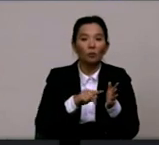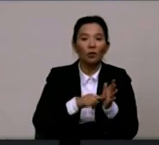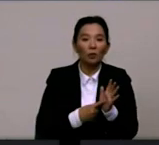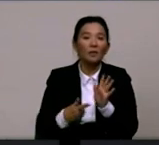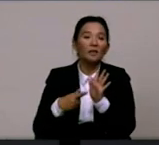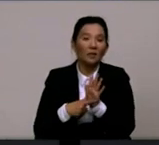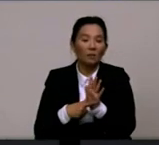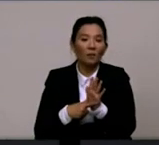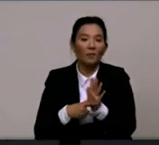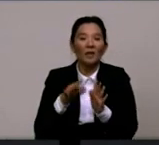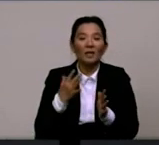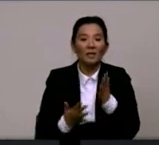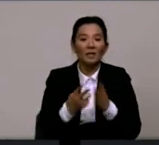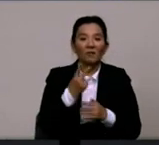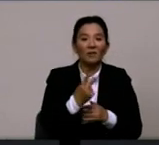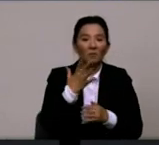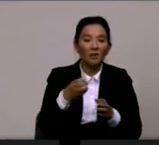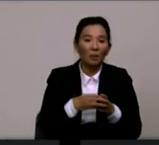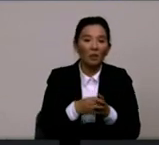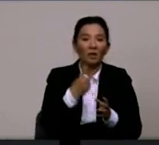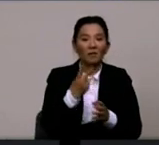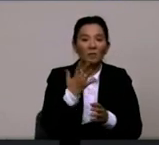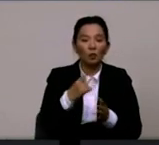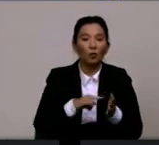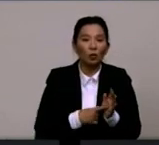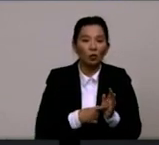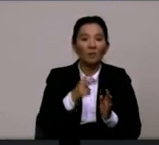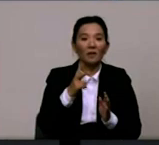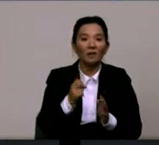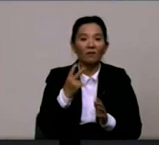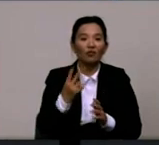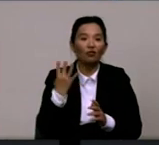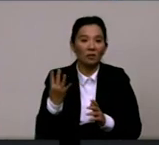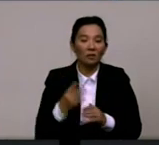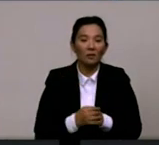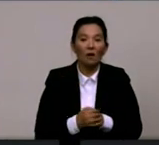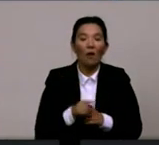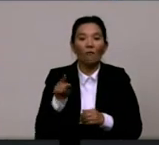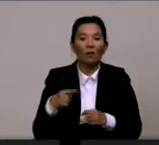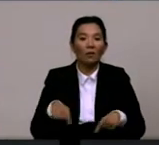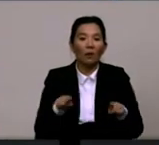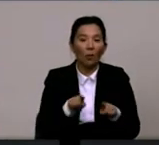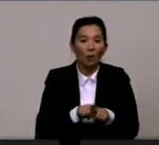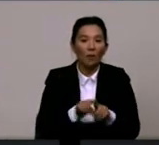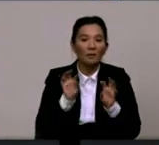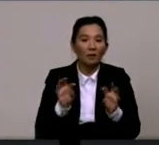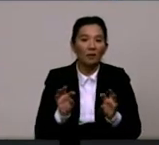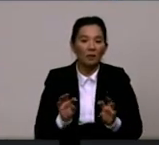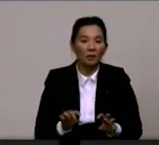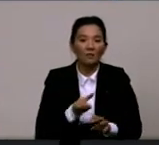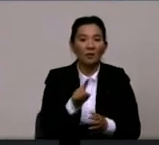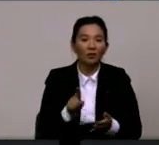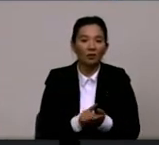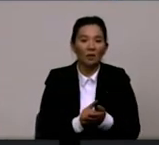на 7. Если 25 команд, 25 умножаем на 24. Вот такую закономерность вы